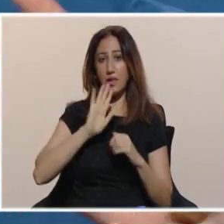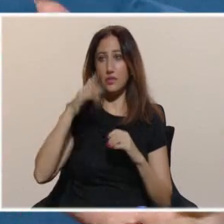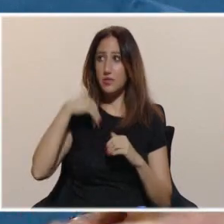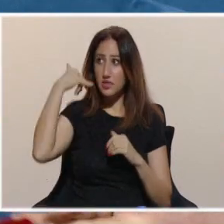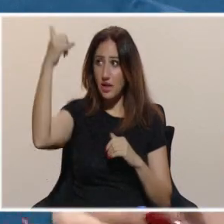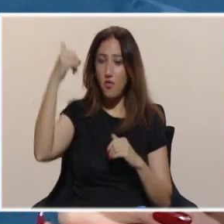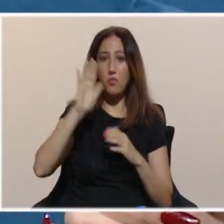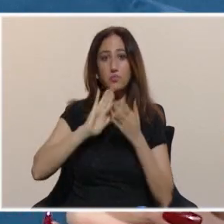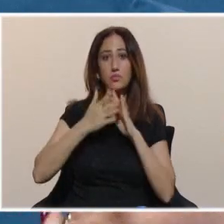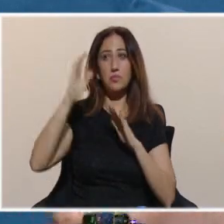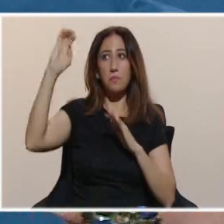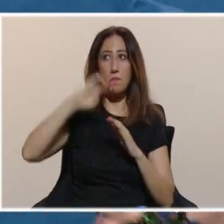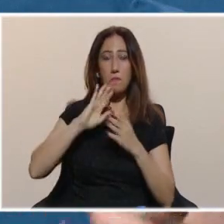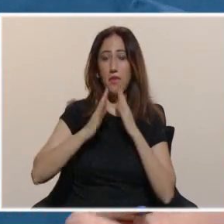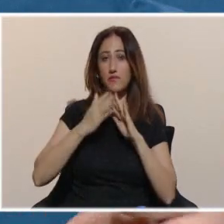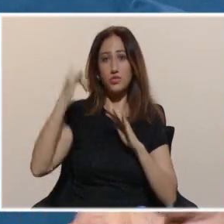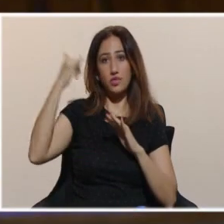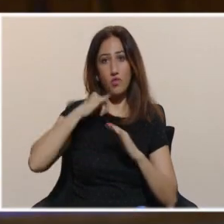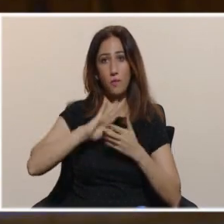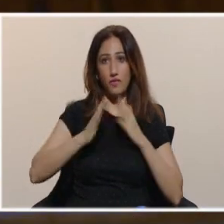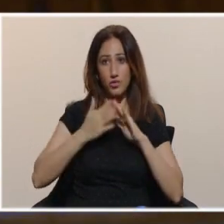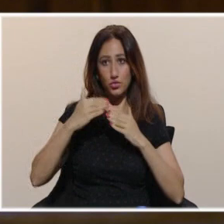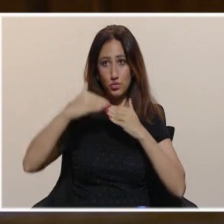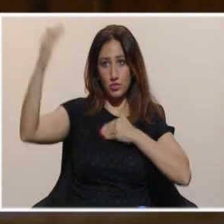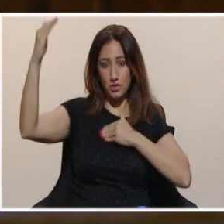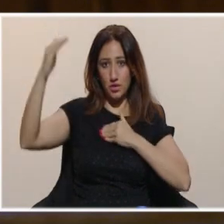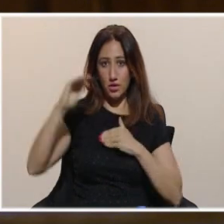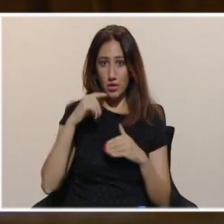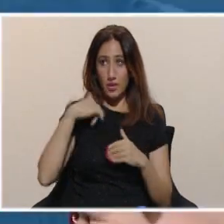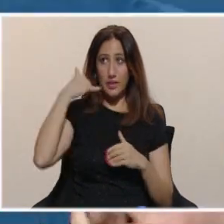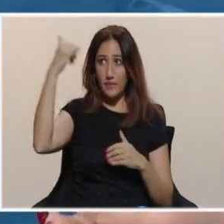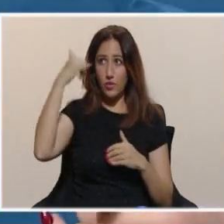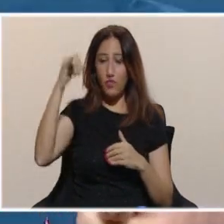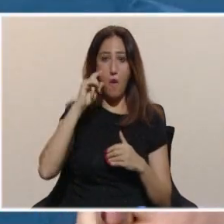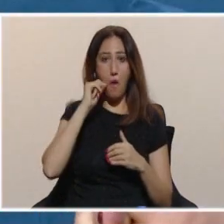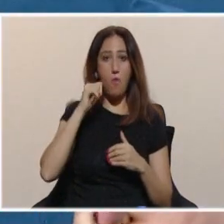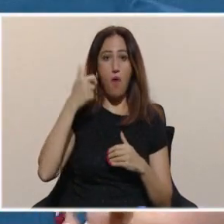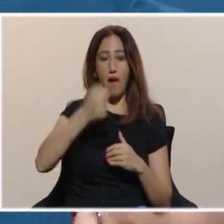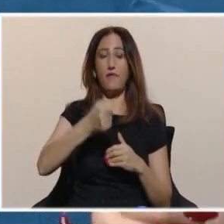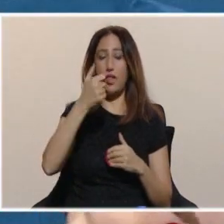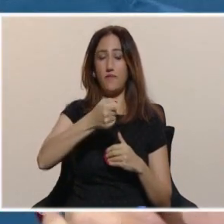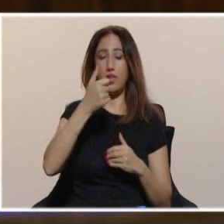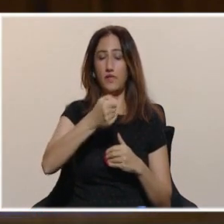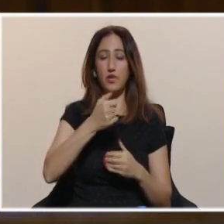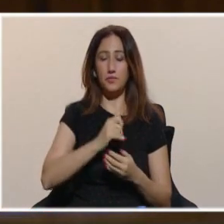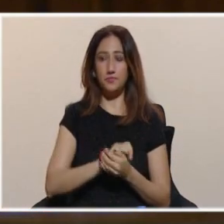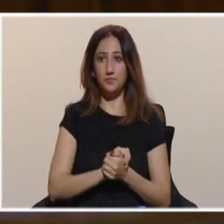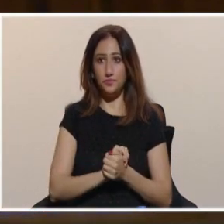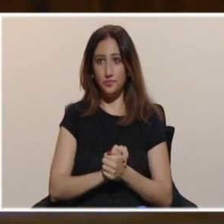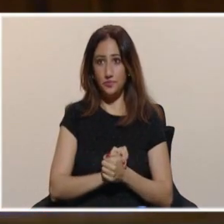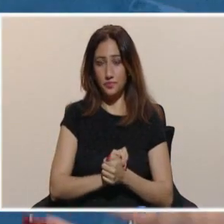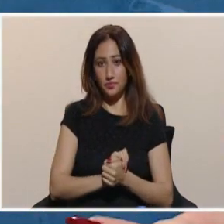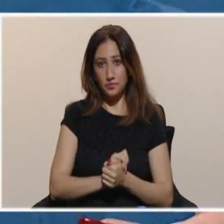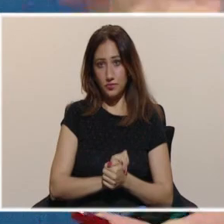تليفوناتي وبطل يتكلم وبطل كل يعني حاجه. انت كنت بتكلميه ما مش بيرد عليكي؟ في الاخر يعني يعني من كام سنه ما كلمكيش